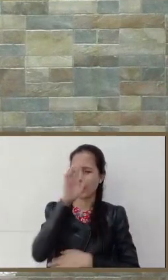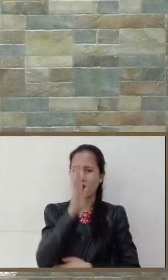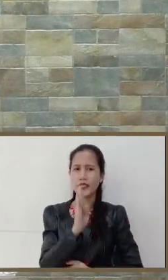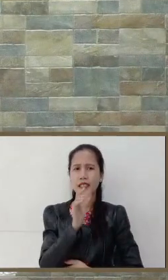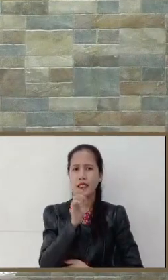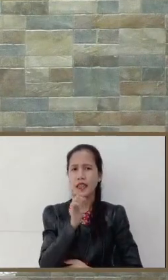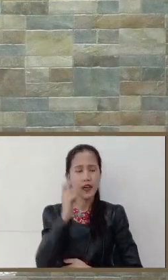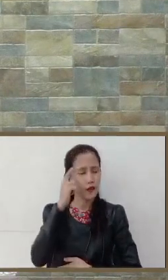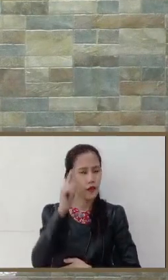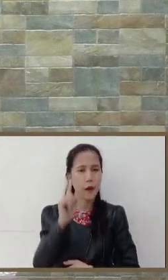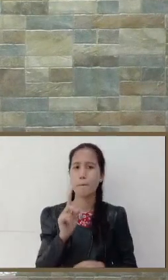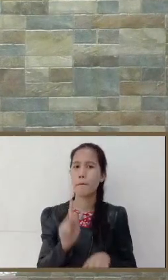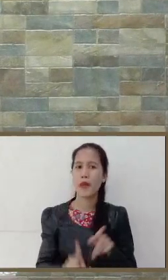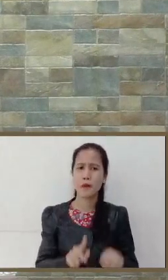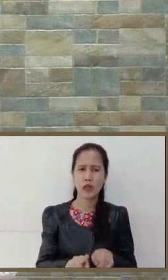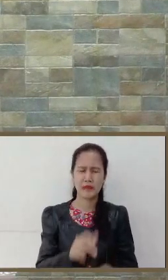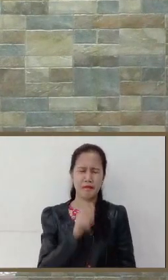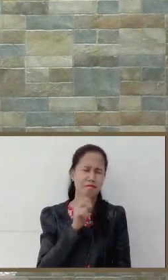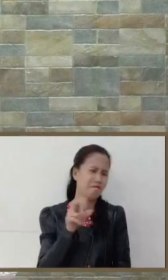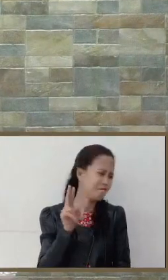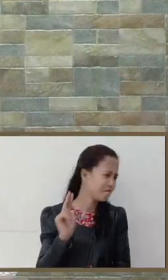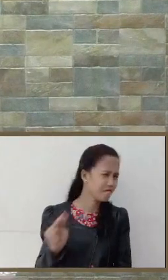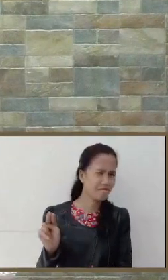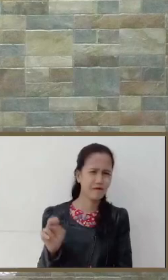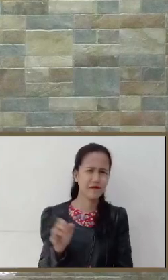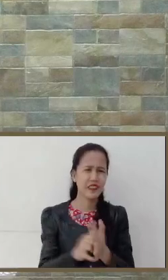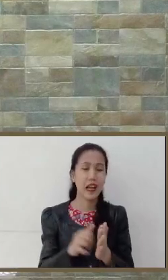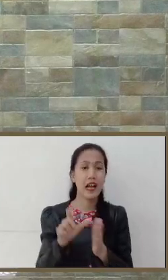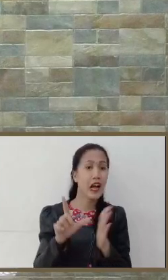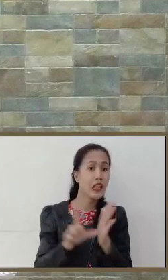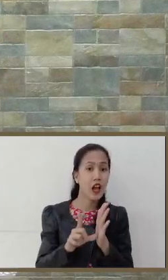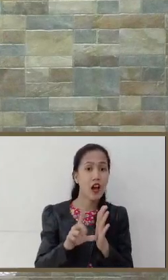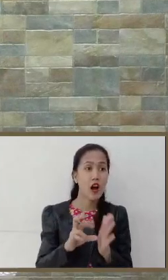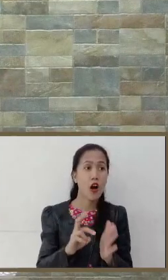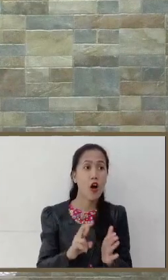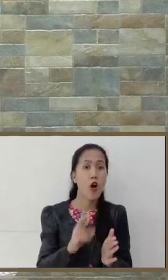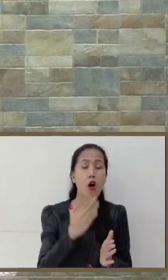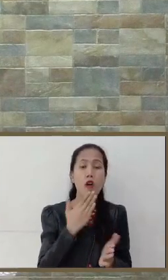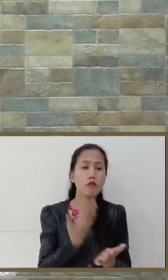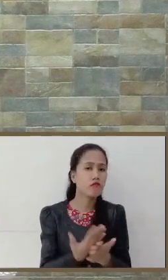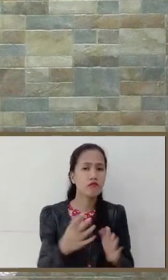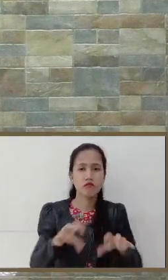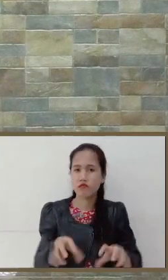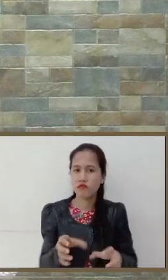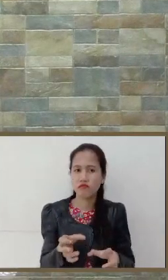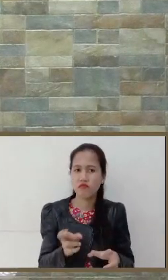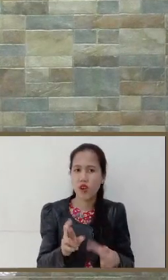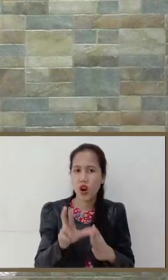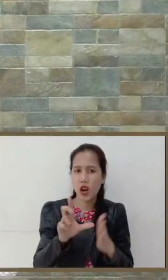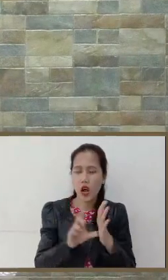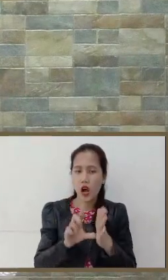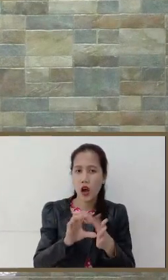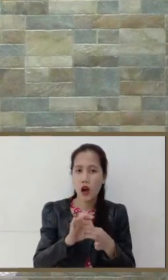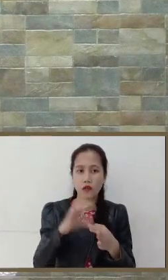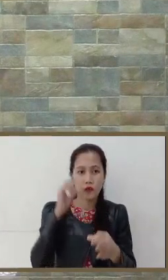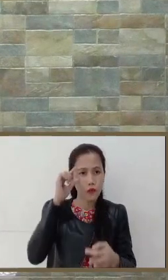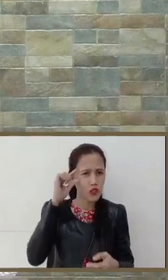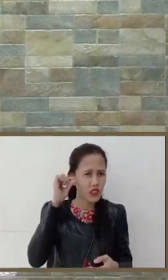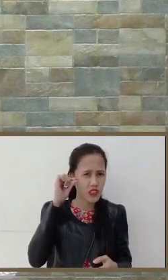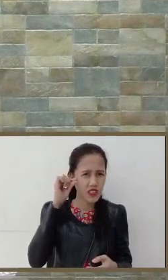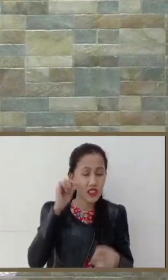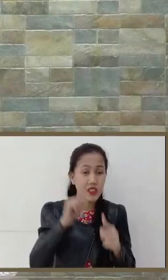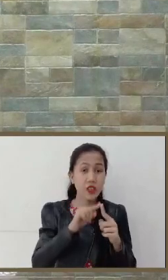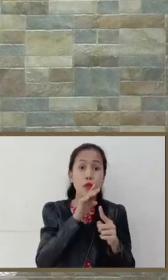At hindi na kailangan ng good works, hindi na kailangan na sundin pa ang batas ni Moses para ikaw ay maligtas. Tanging pananampalataya lang kay Kristo. Maging